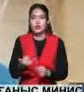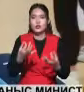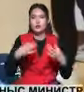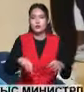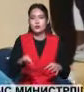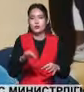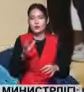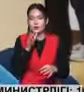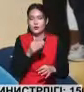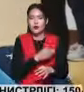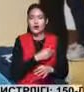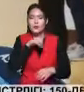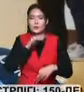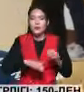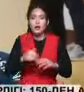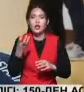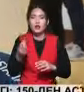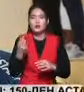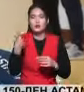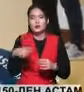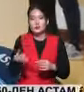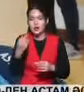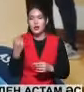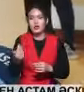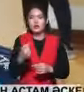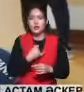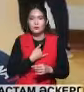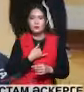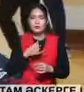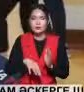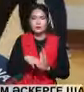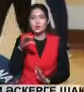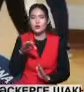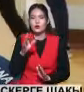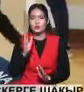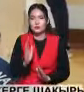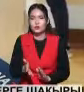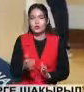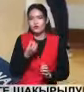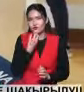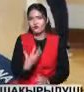ұнайды. Командамен бүгін жарысқа келдім. Бүгін жеңемін, көрінемін жақсы.